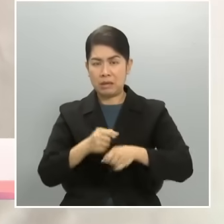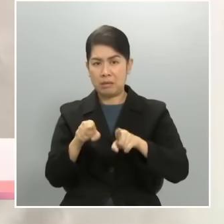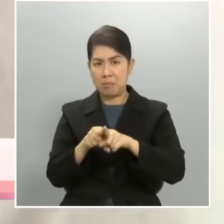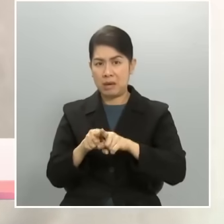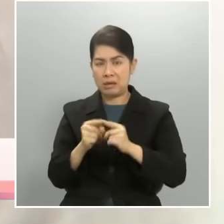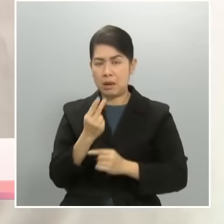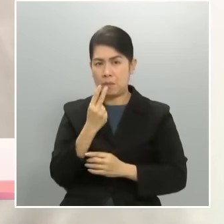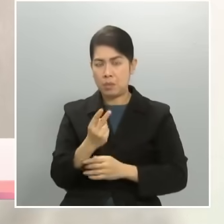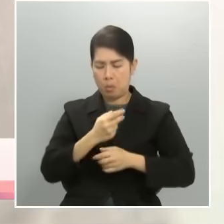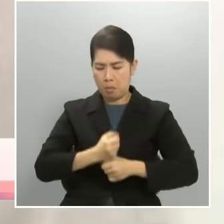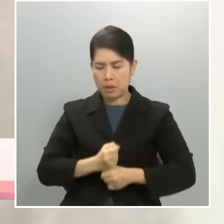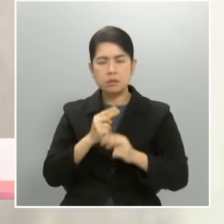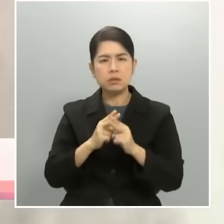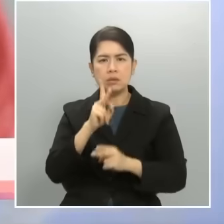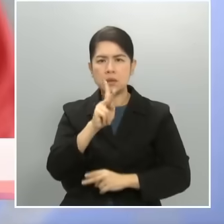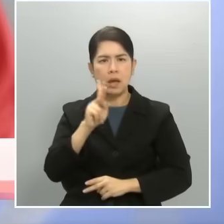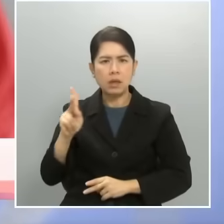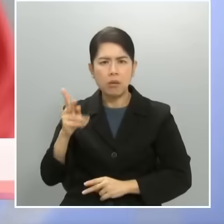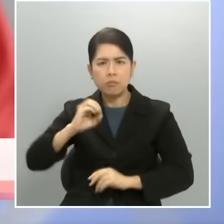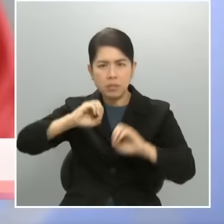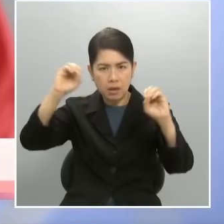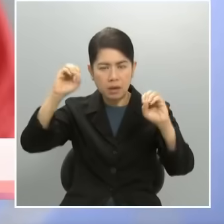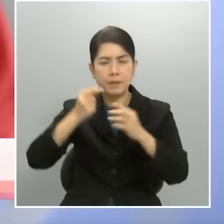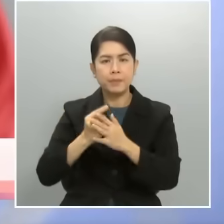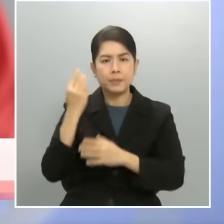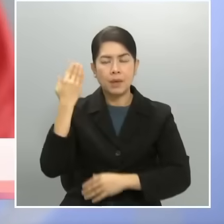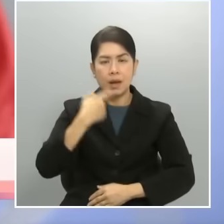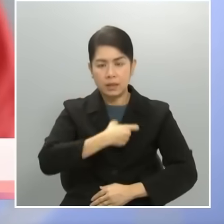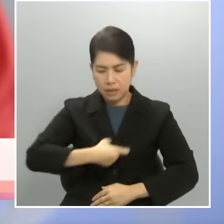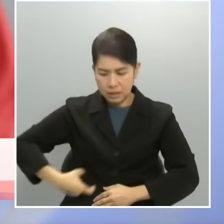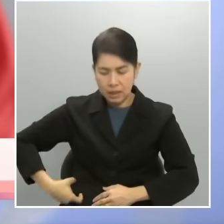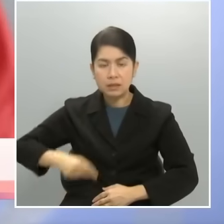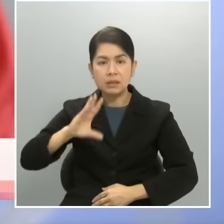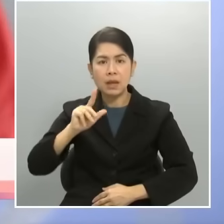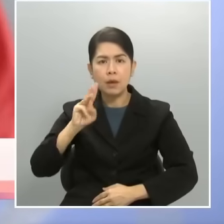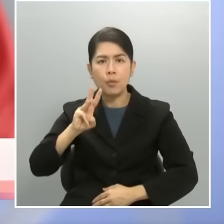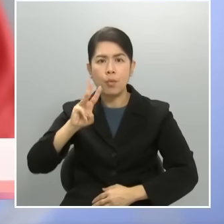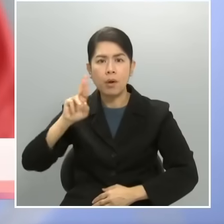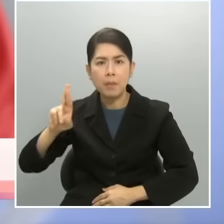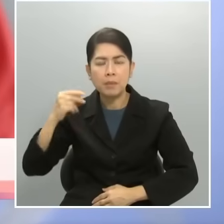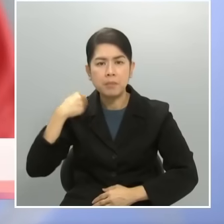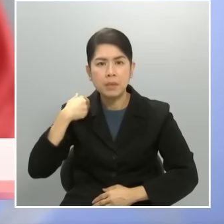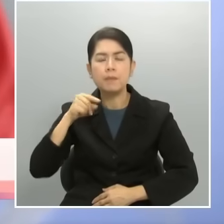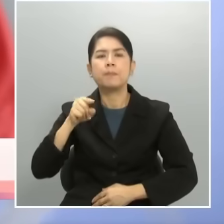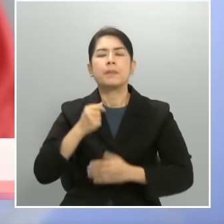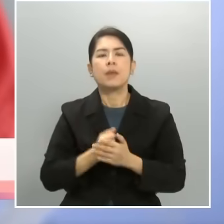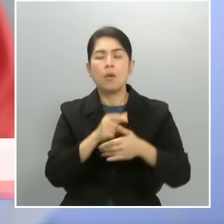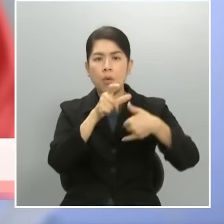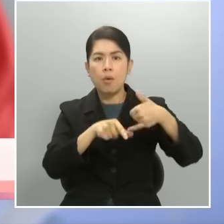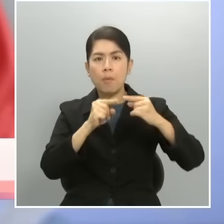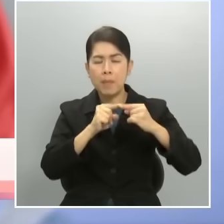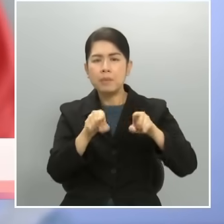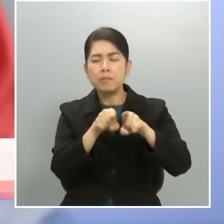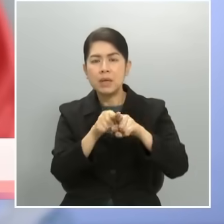แก้วในยุคพระชัยวรมันที่ 7ปรากฏชื่อของครูของพระชัยวรมันที่ 7ใน